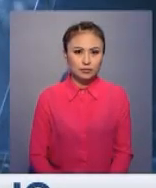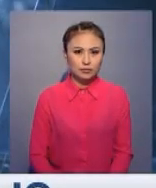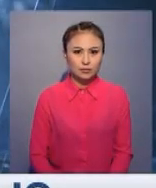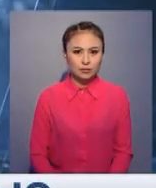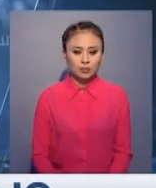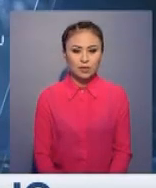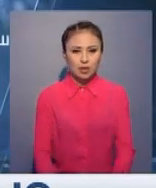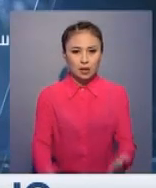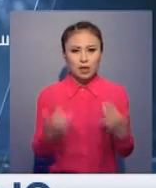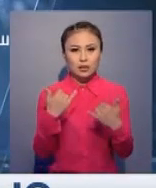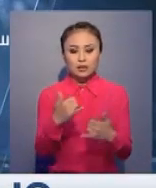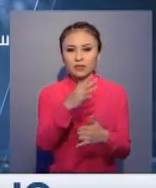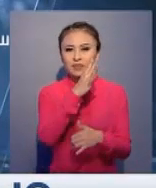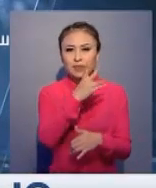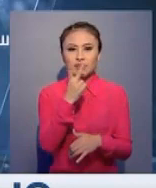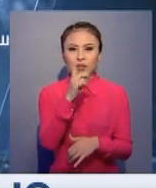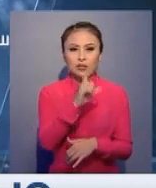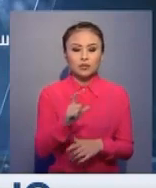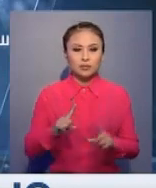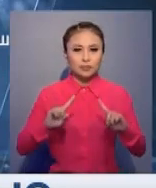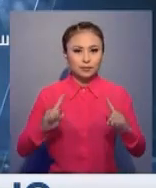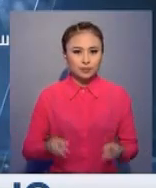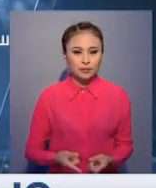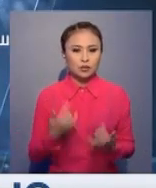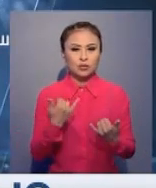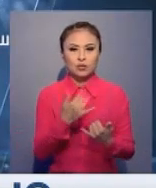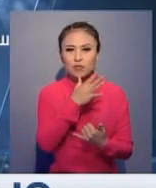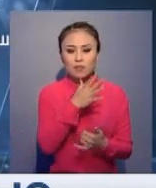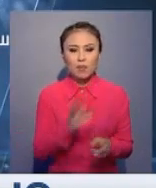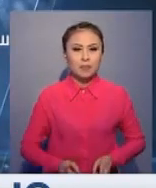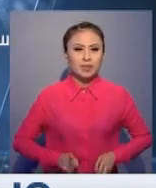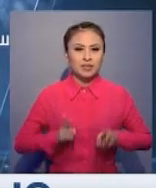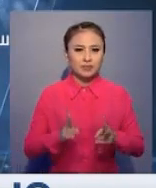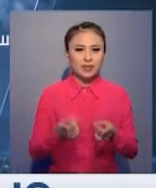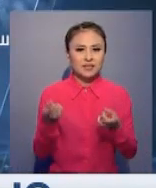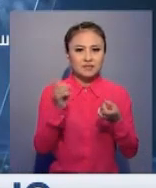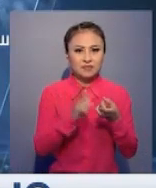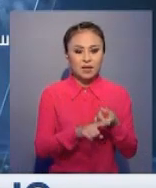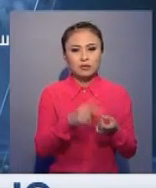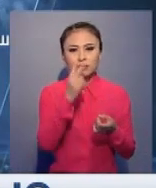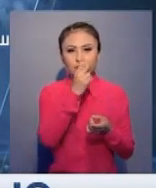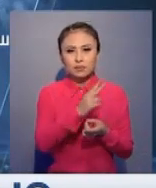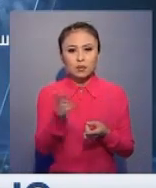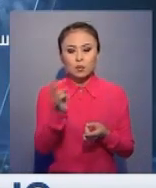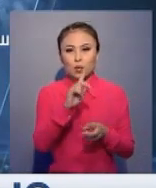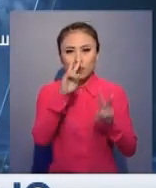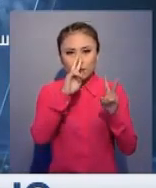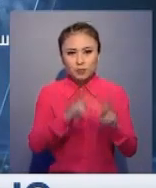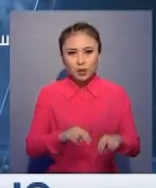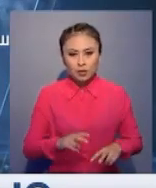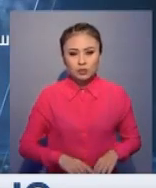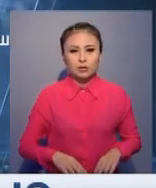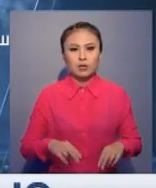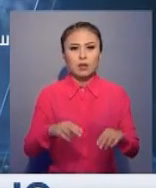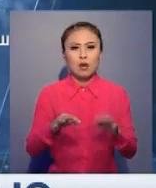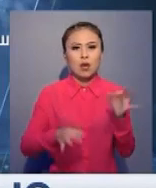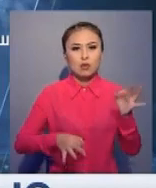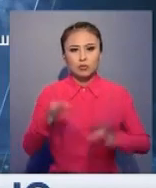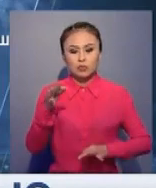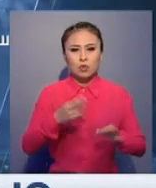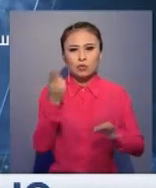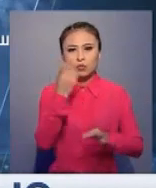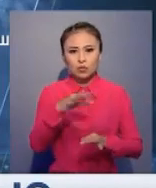Қазіргі таңда екі адам қамауға алынды. Осы қылмысқа қатысы бар күдікпен тергеу, сотқа дейін